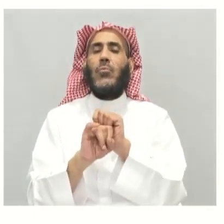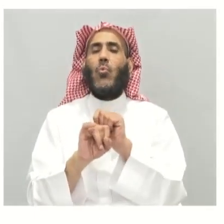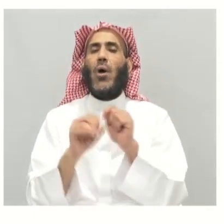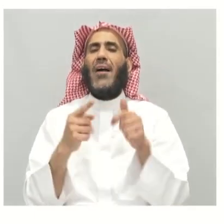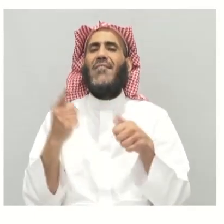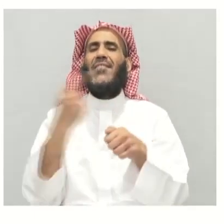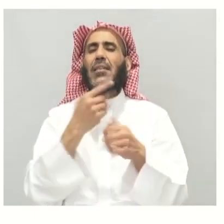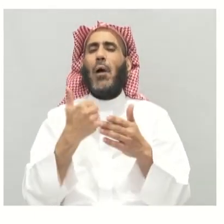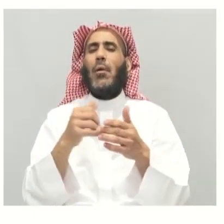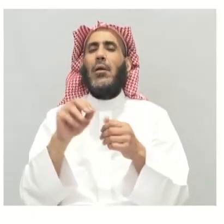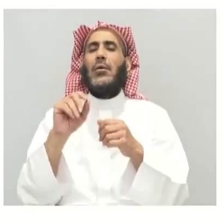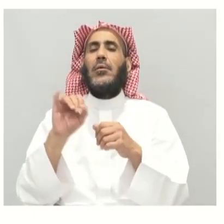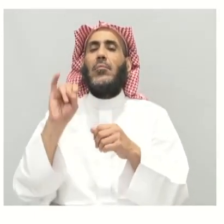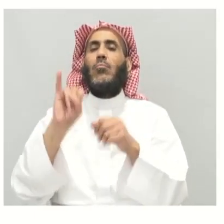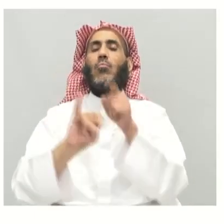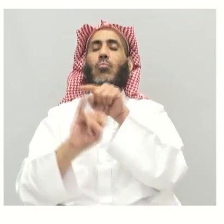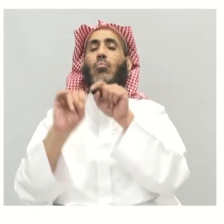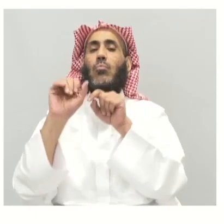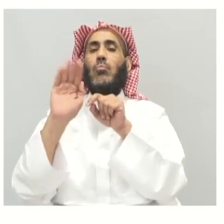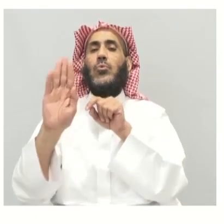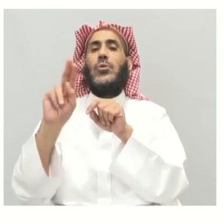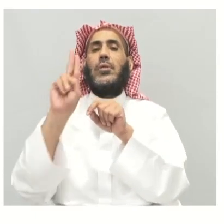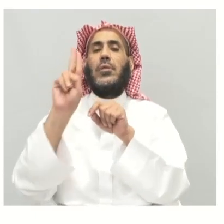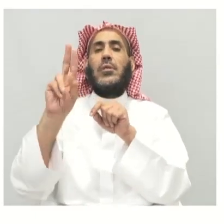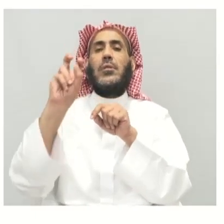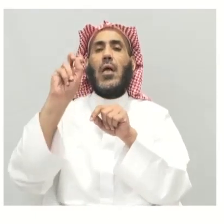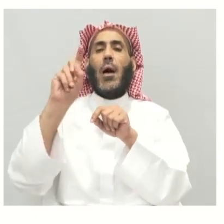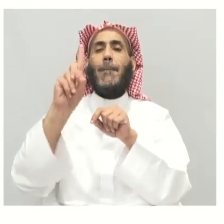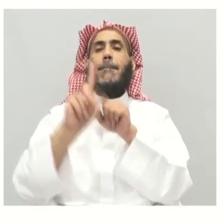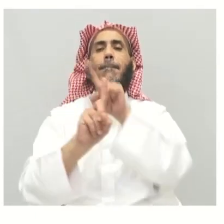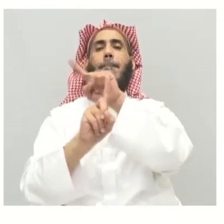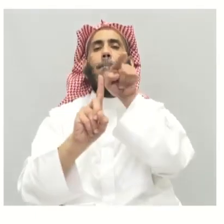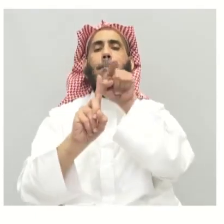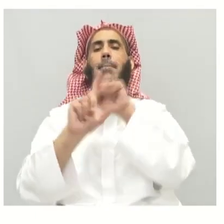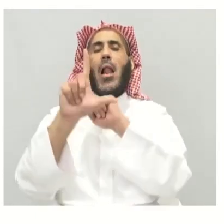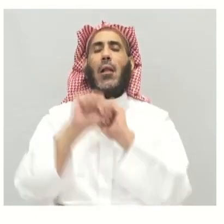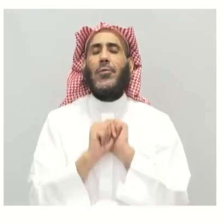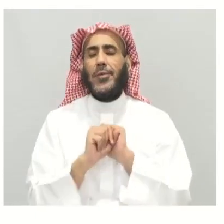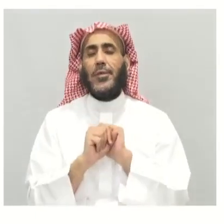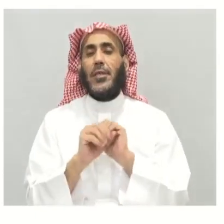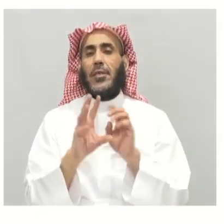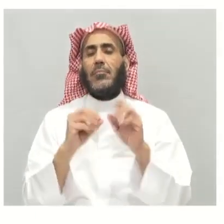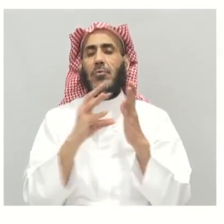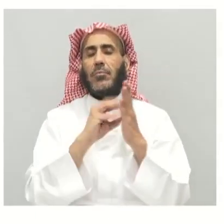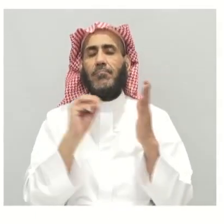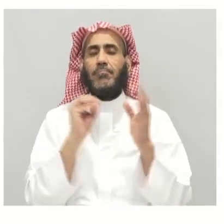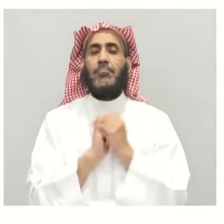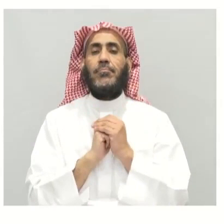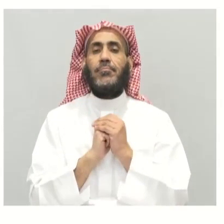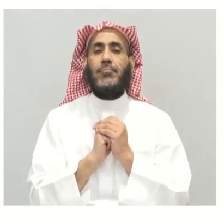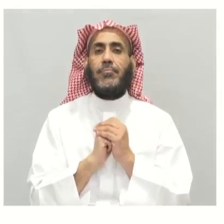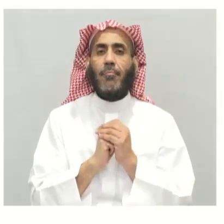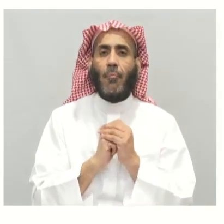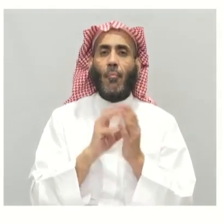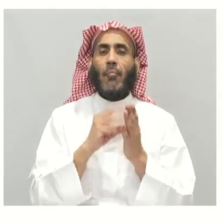وأفتح ما قبل آخر فتصبح بهذا الشكل مستقبل. إذن الصياغة،